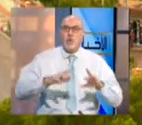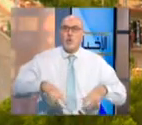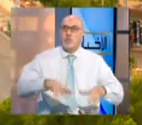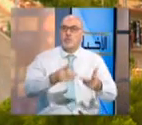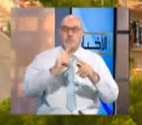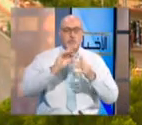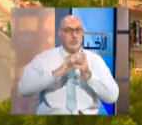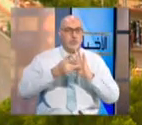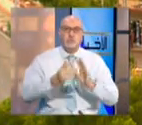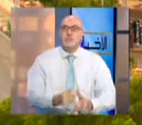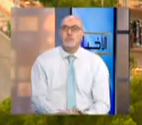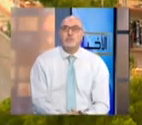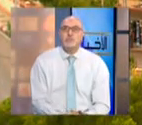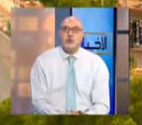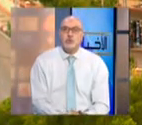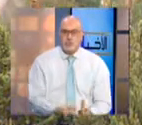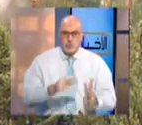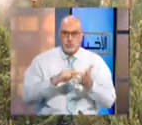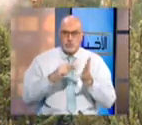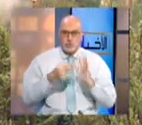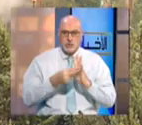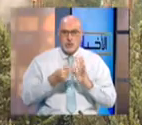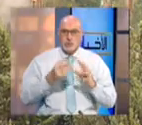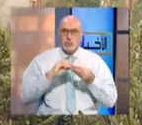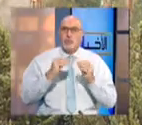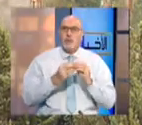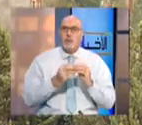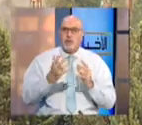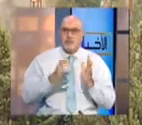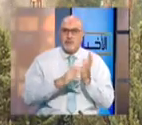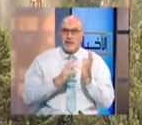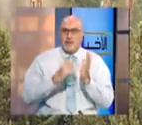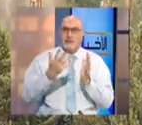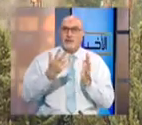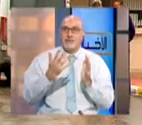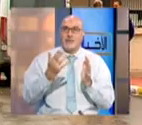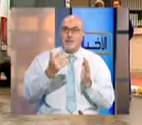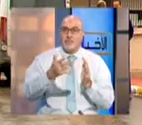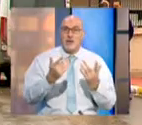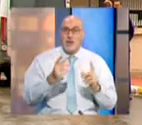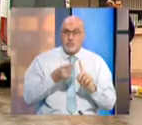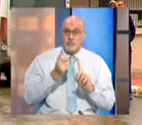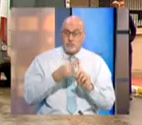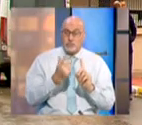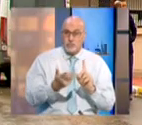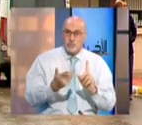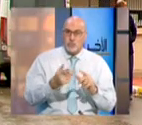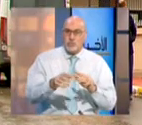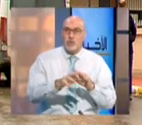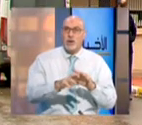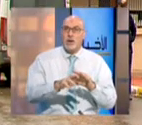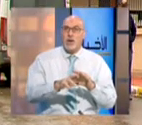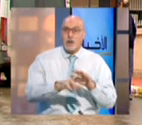صعوبه في تجسيدها بالنظر الى مشكل تخصيص الاوعيه العقاريه التي تعد فلاحيه غابيه